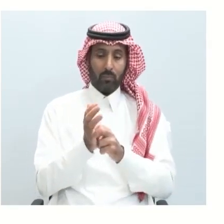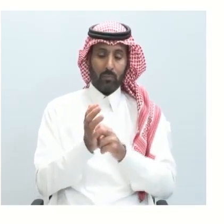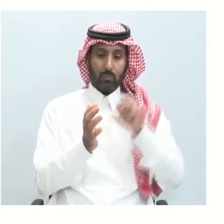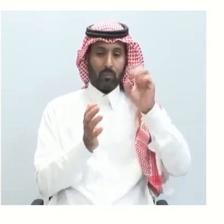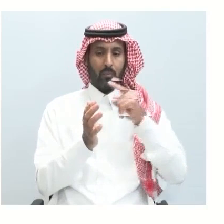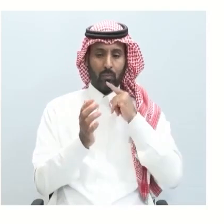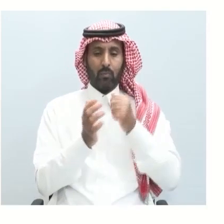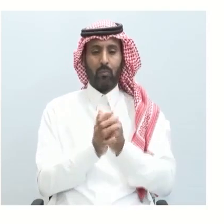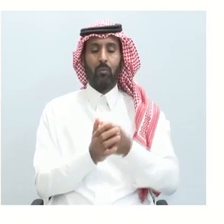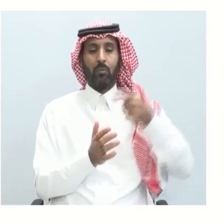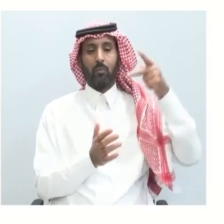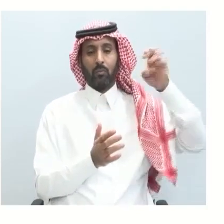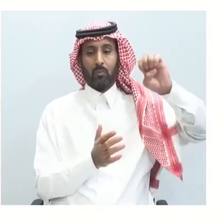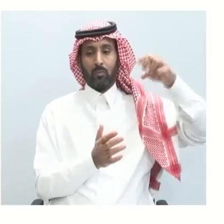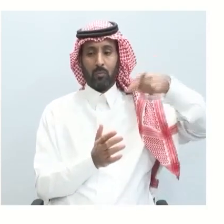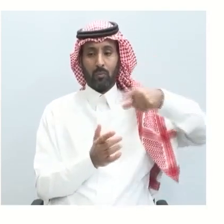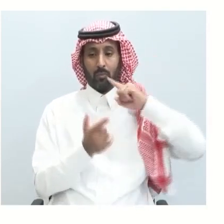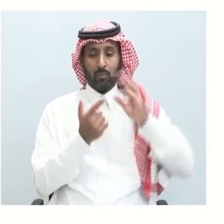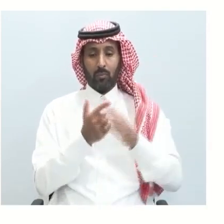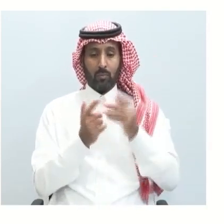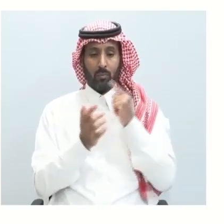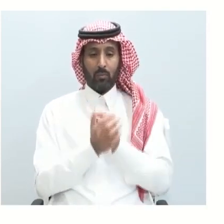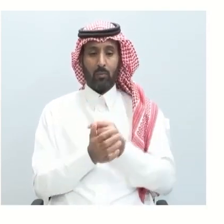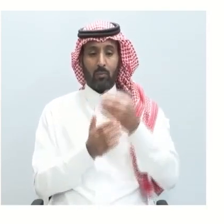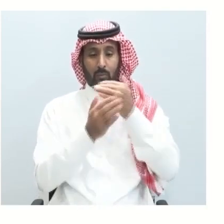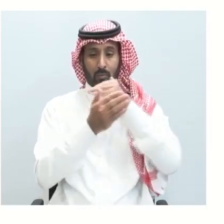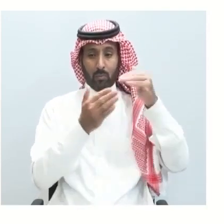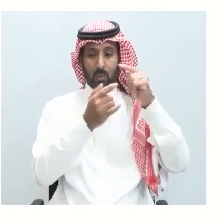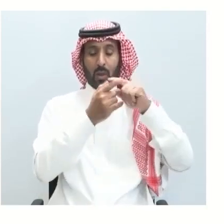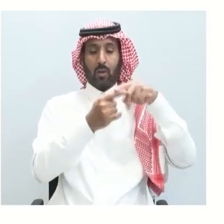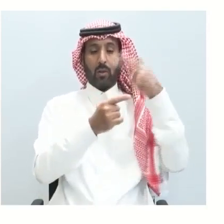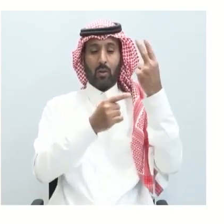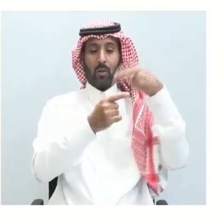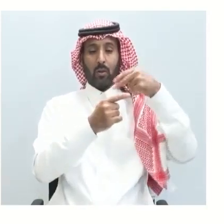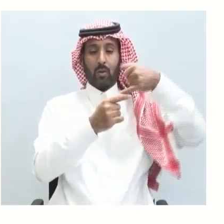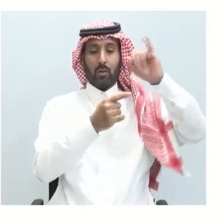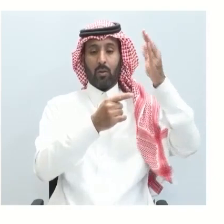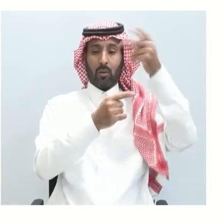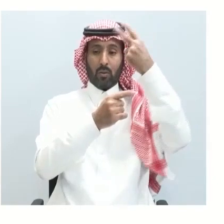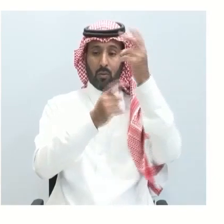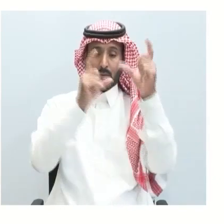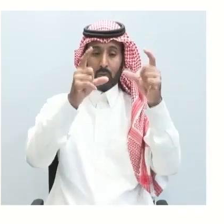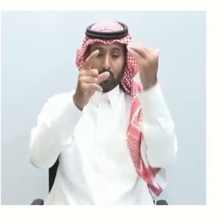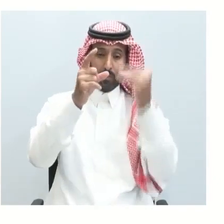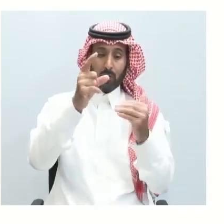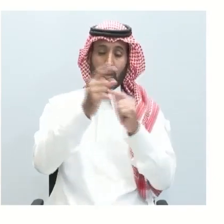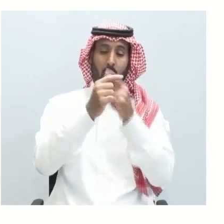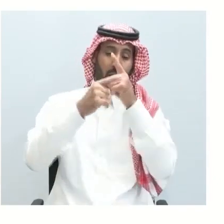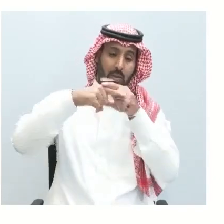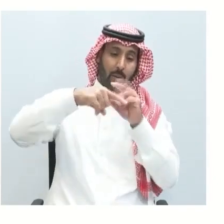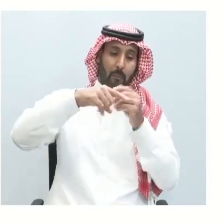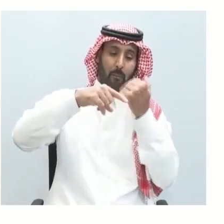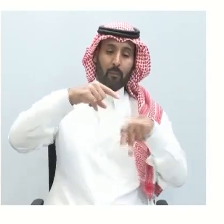الكي اي كيو تساوي يوديد الهيدروجين مرفوعه للاس اثنين مقسومه على حاصل ضرب تراكيز المواد